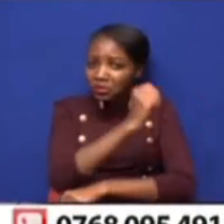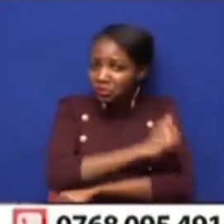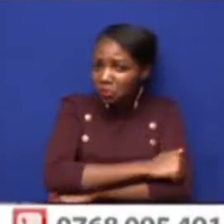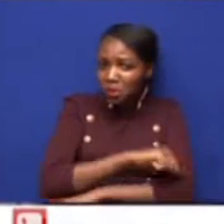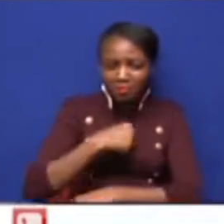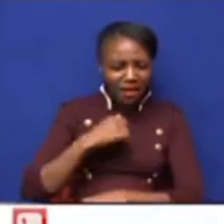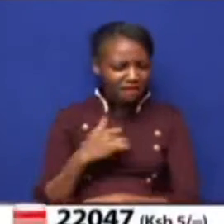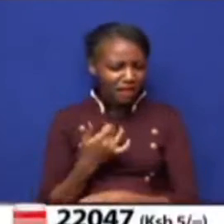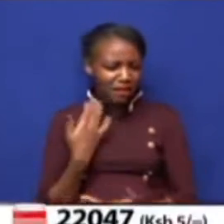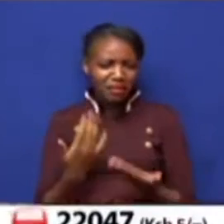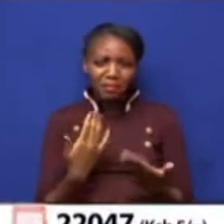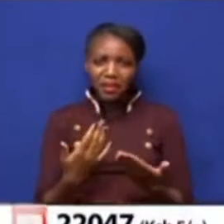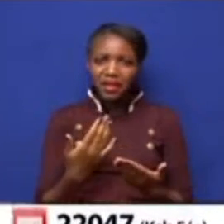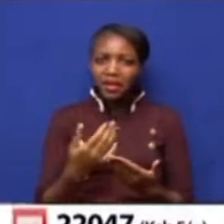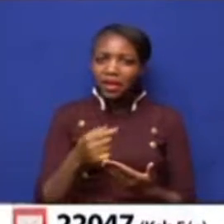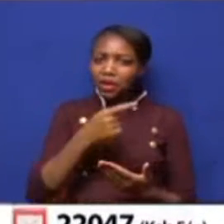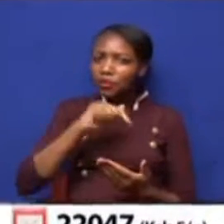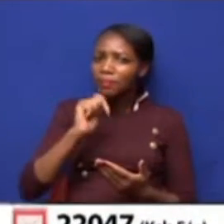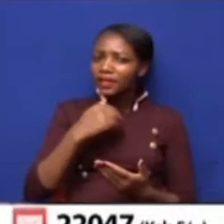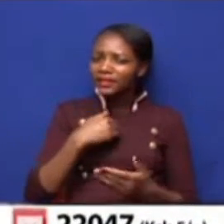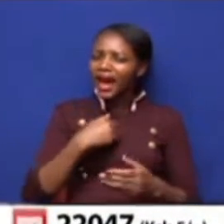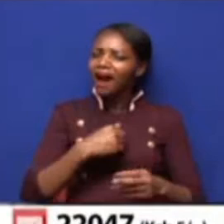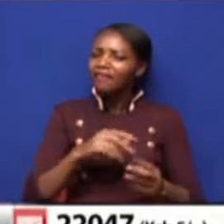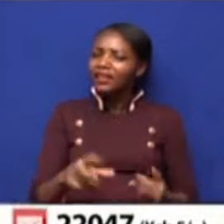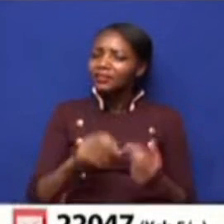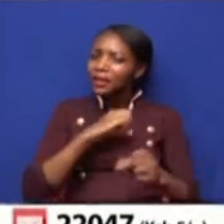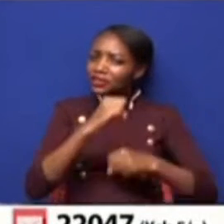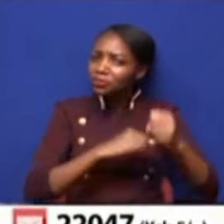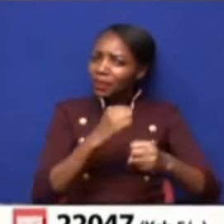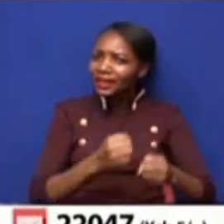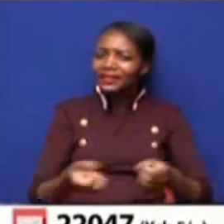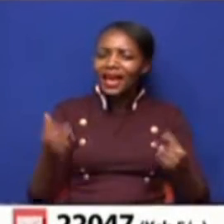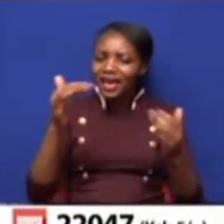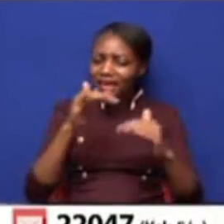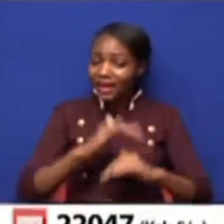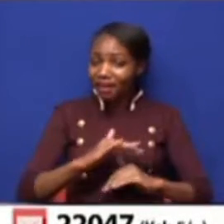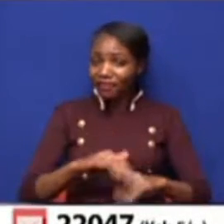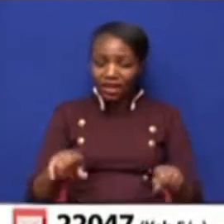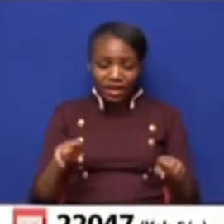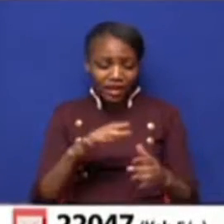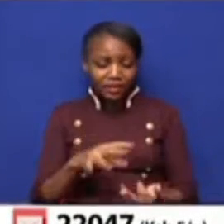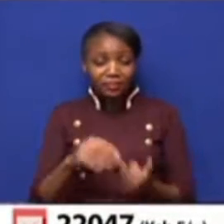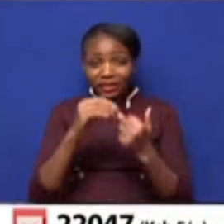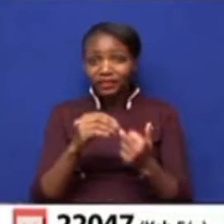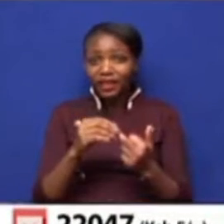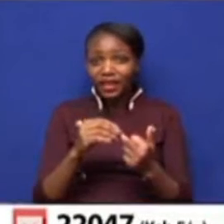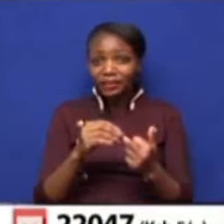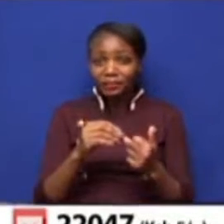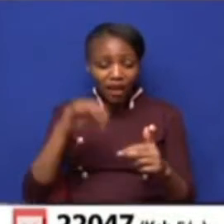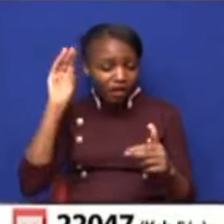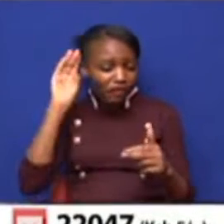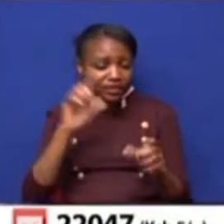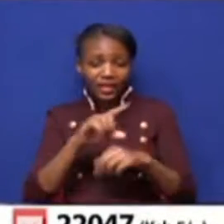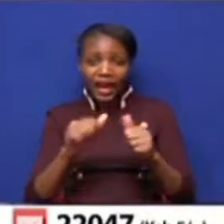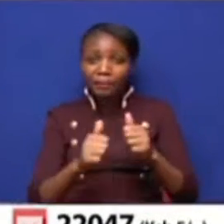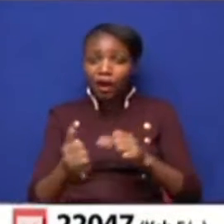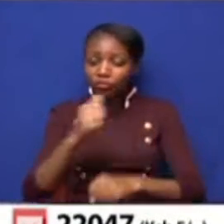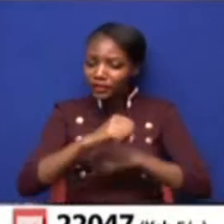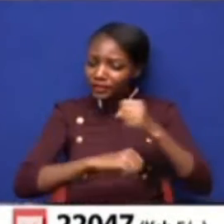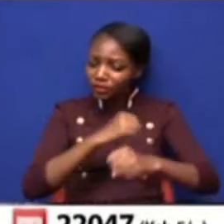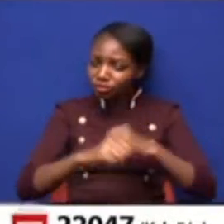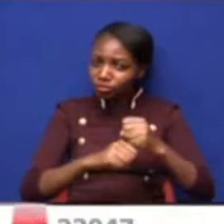kwamba kutahitajika kuwe na mikakati ya kutosha, hasa katika zile sheria za kutunza